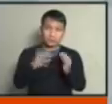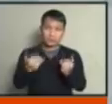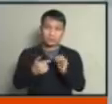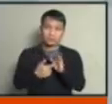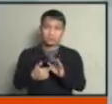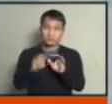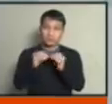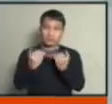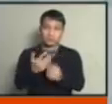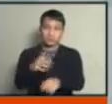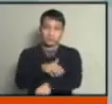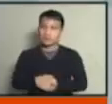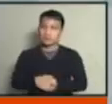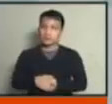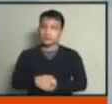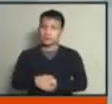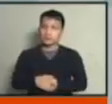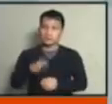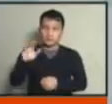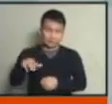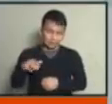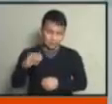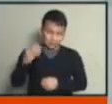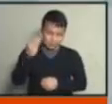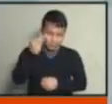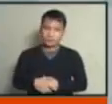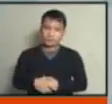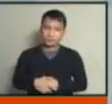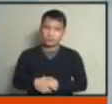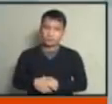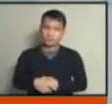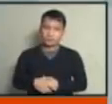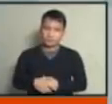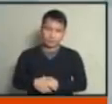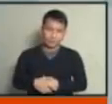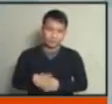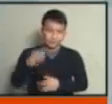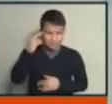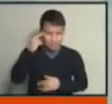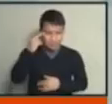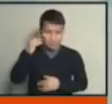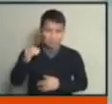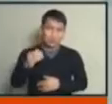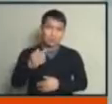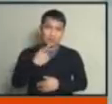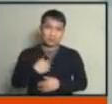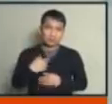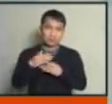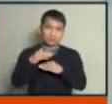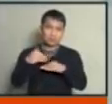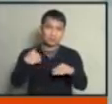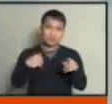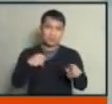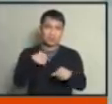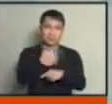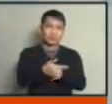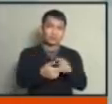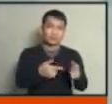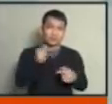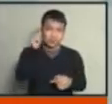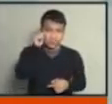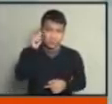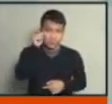Secretary ng Barangay Olimpia, Makati. Ma'am Mary Grace, magandang tanghali. Hello po. Opo, ma'am, napatawag kami, hinggil po kay